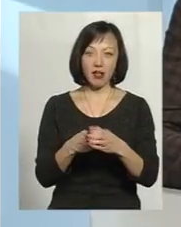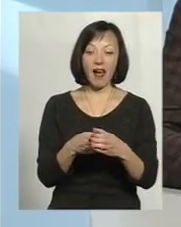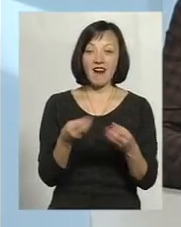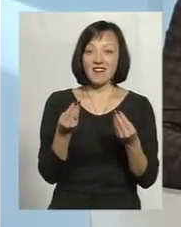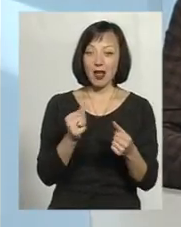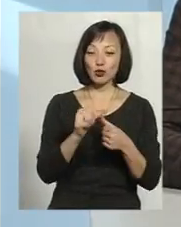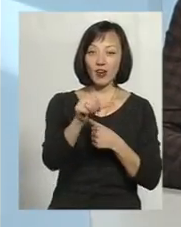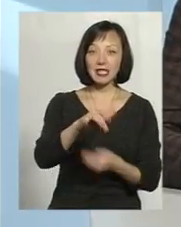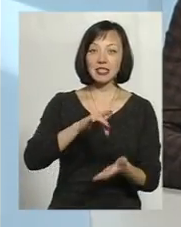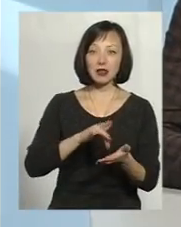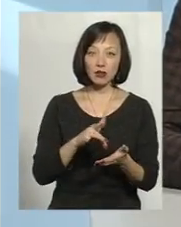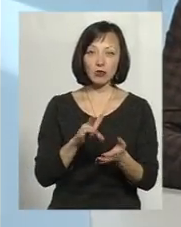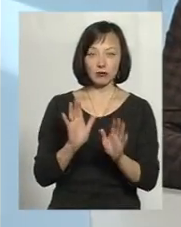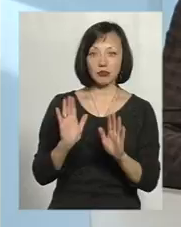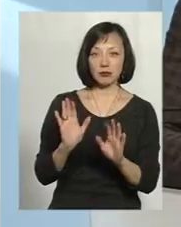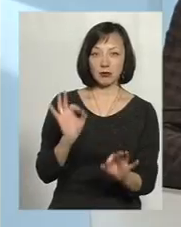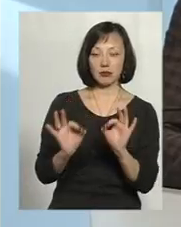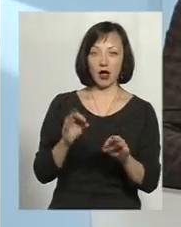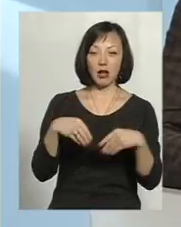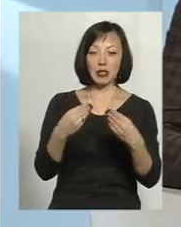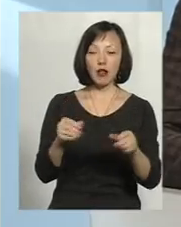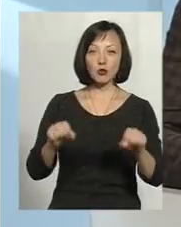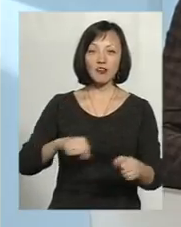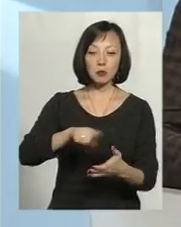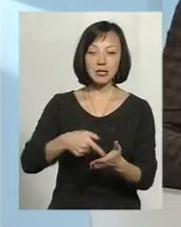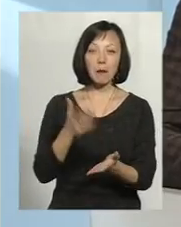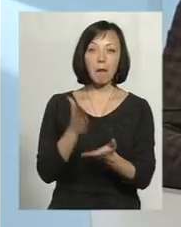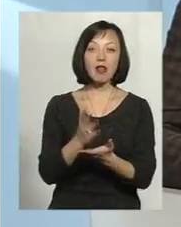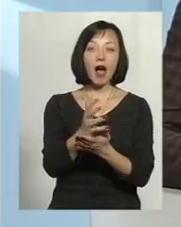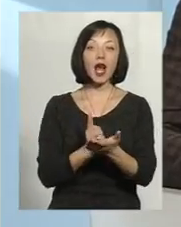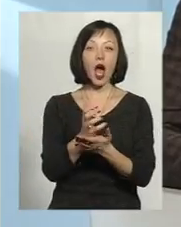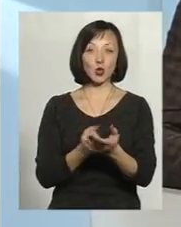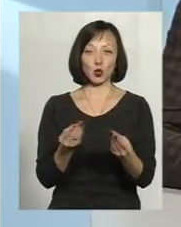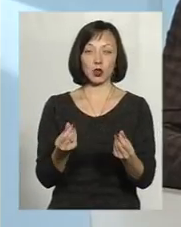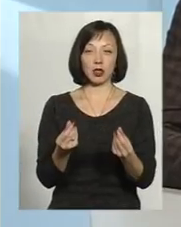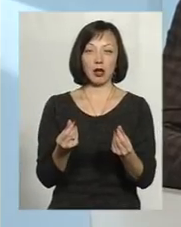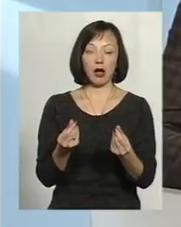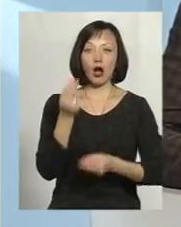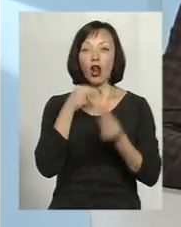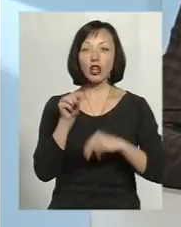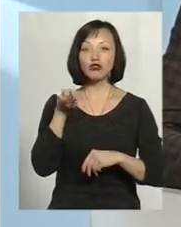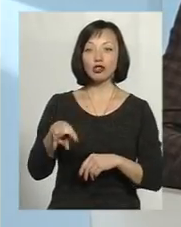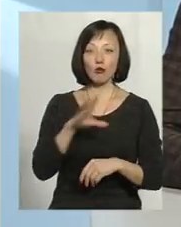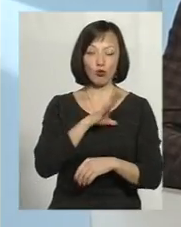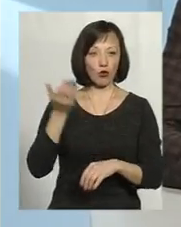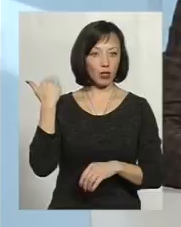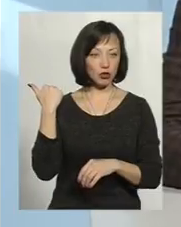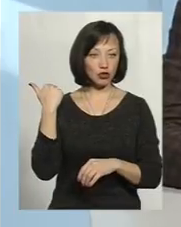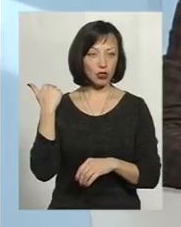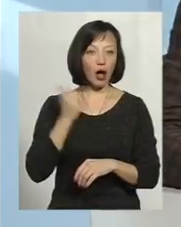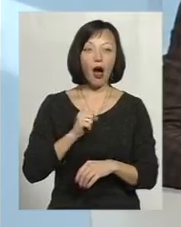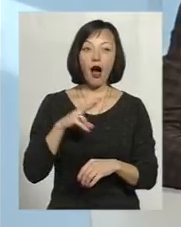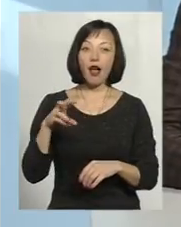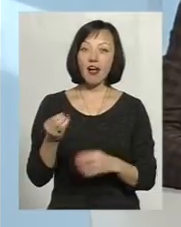Фінансова децентралізація об'єктивно дала можливість містам мати ресурс, скажімо, кращий, ніж то було раніше. Ну,